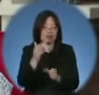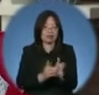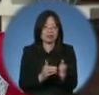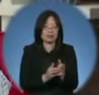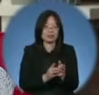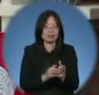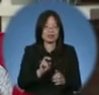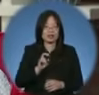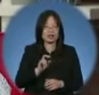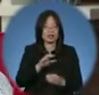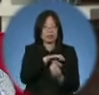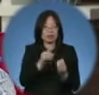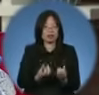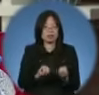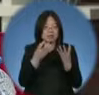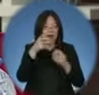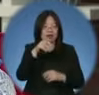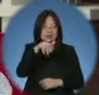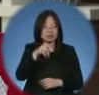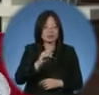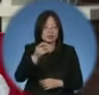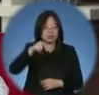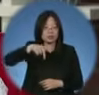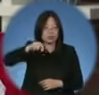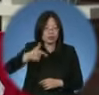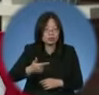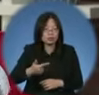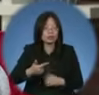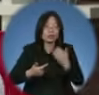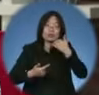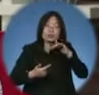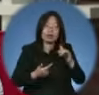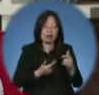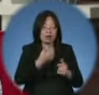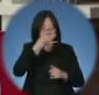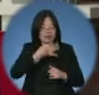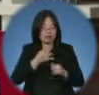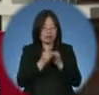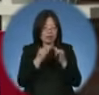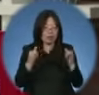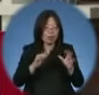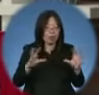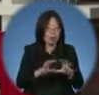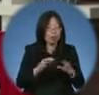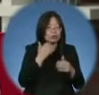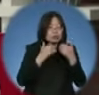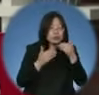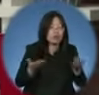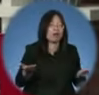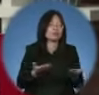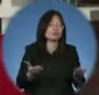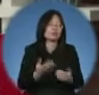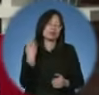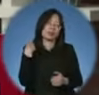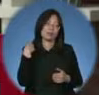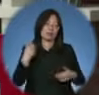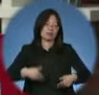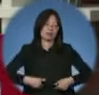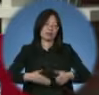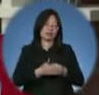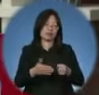명절 증후군. 명절 되면 다 힘들어요, 누구나. 네, 네. 왜냐하면 사람들이 모이면 누가 일을 해야 되거든요. 그렇죠,